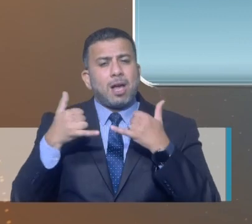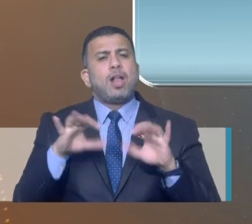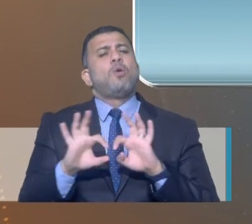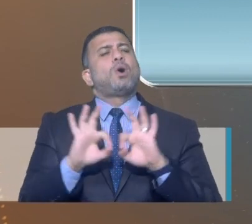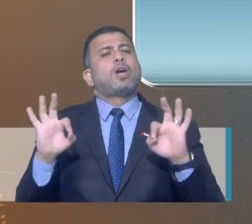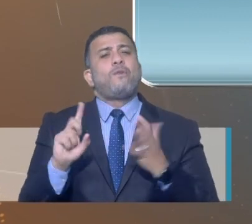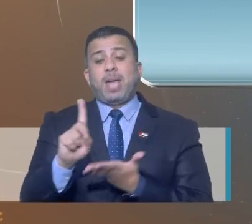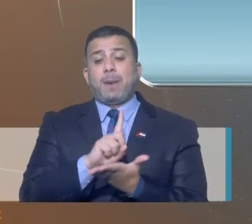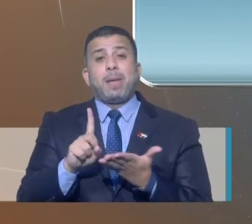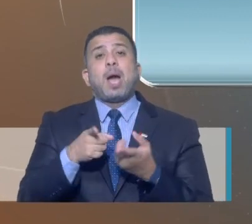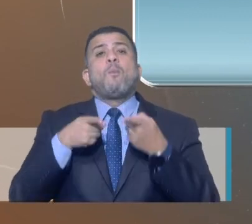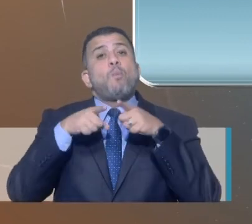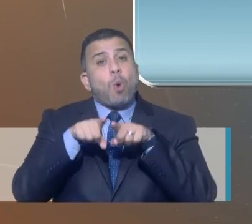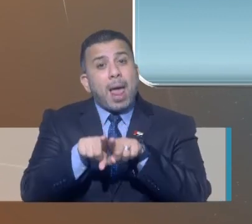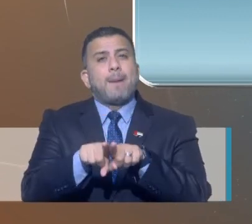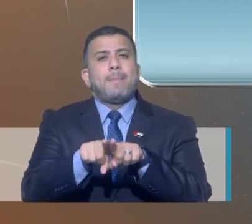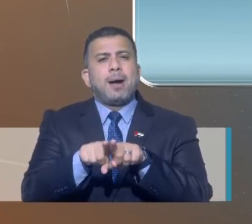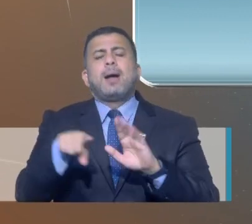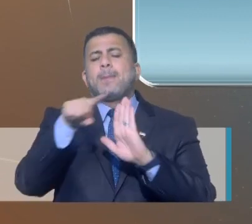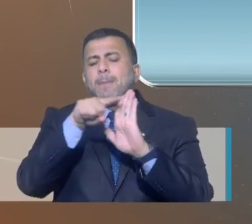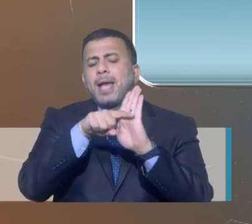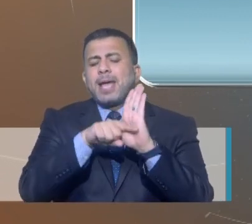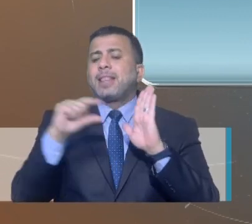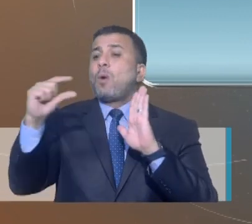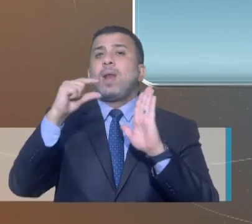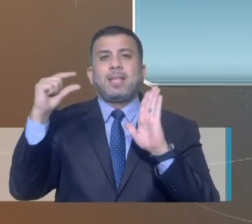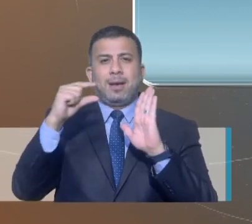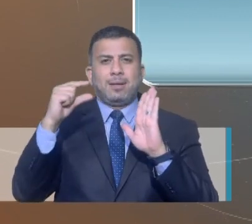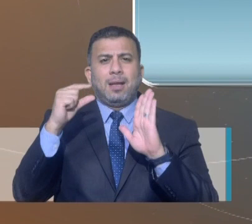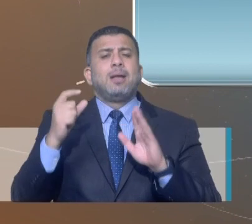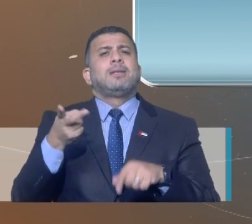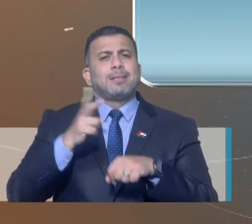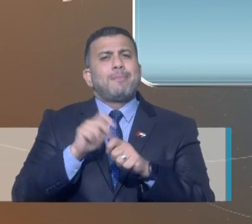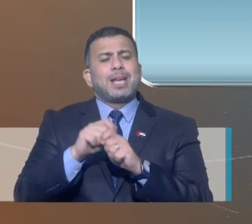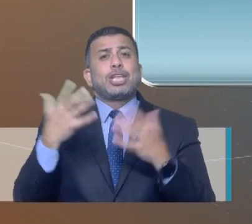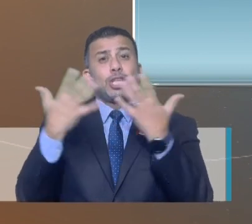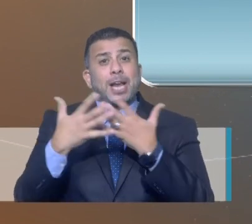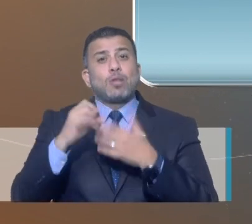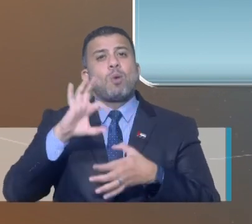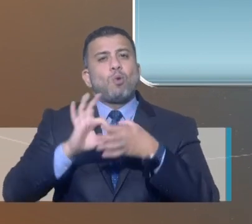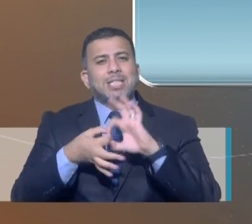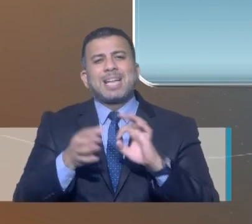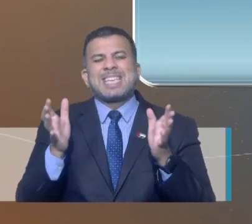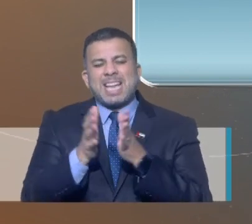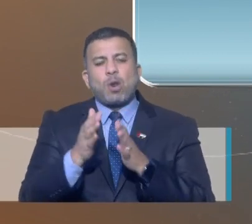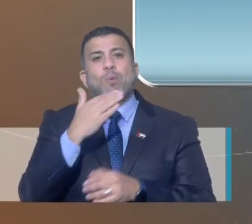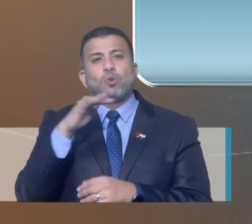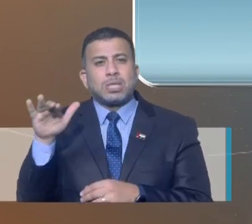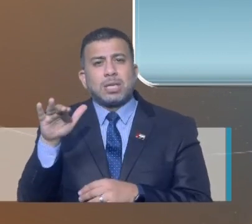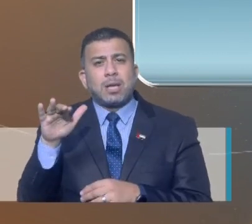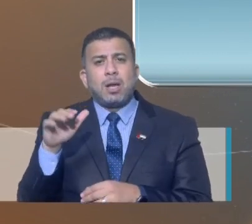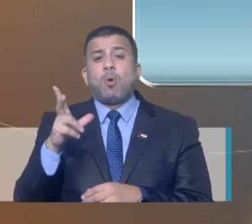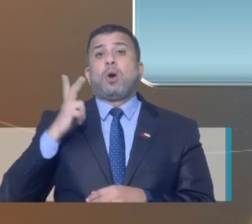الاتصال وتوفير البيئه الملائمه لها ضمن معايير دوليه تمكين الشركات والمؤسسات الصغيره